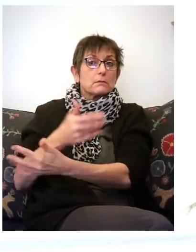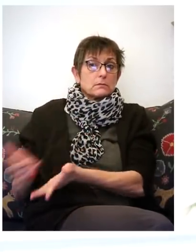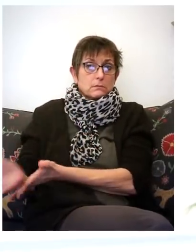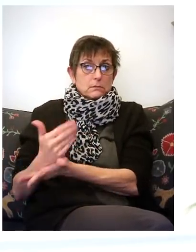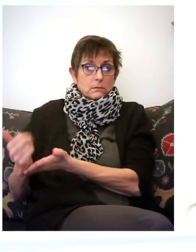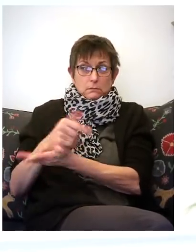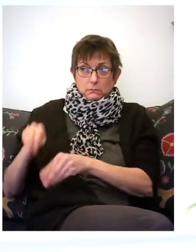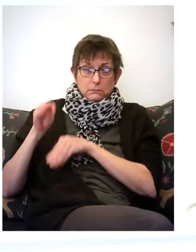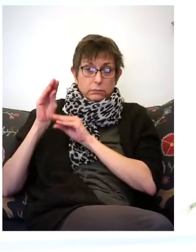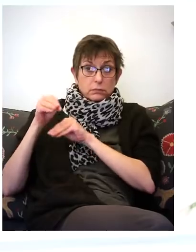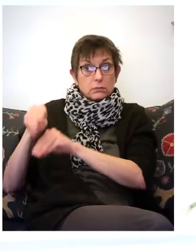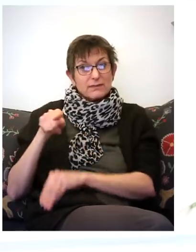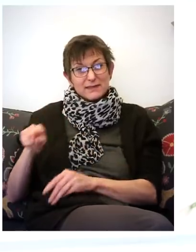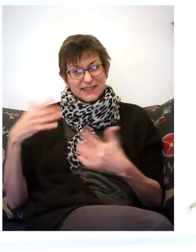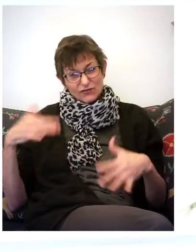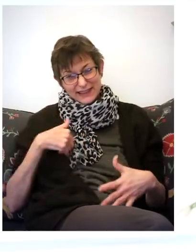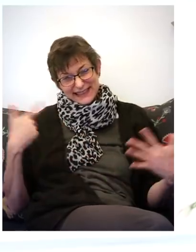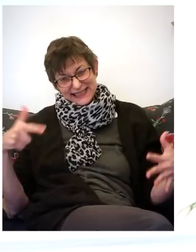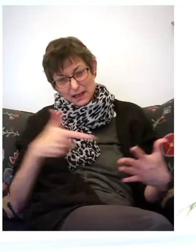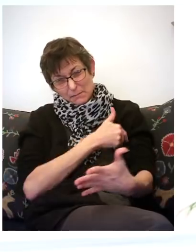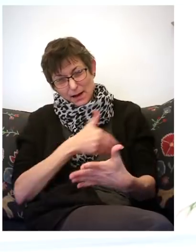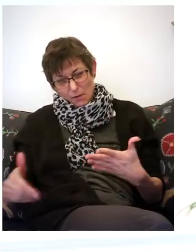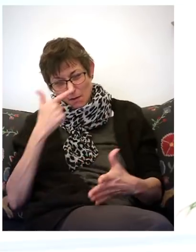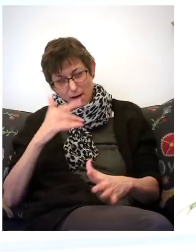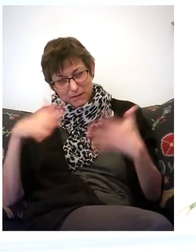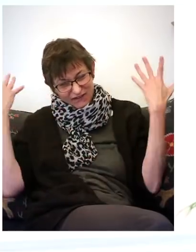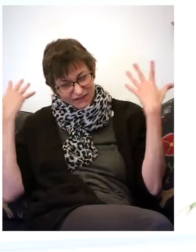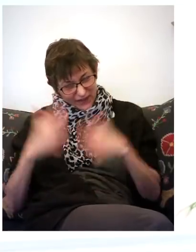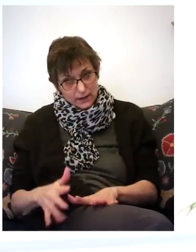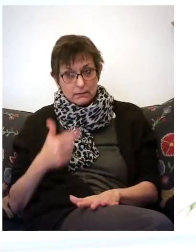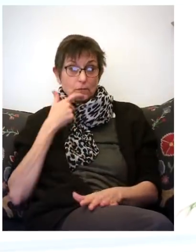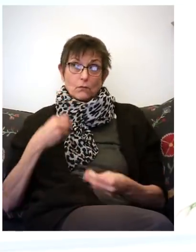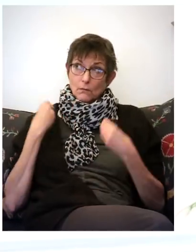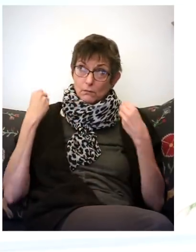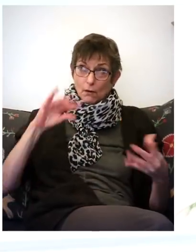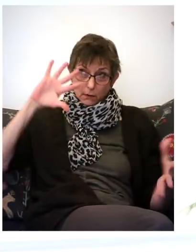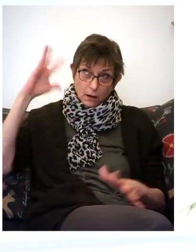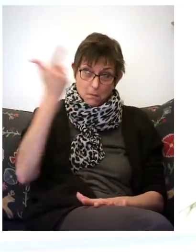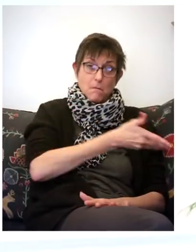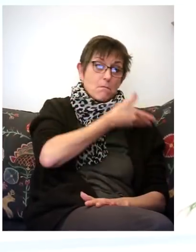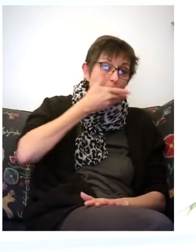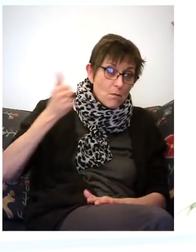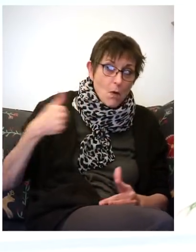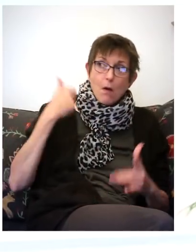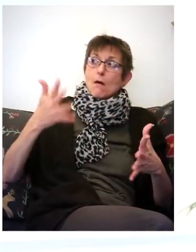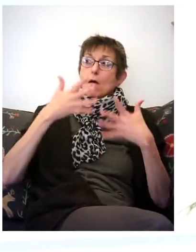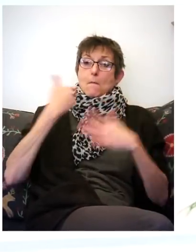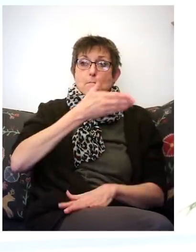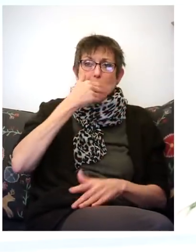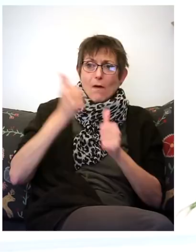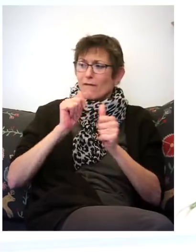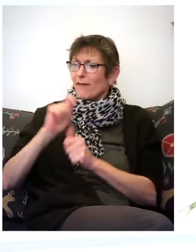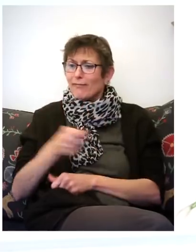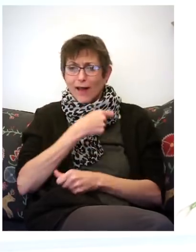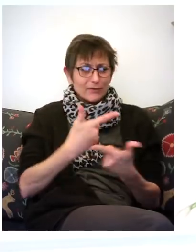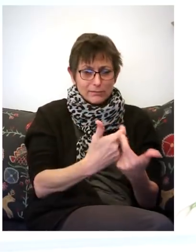peu, 17 millions d'arbres. Ça permet, entre autres, d'améliorer le climat, d'avoir un air plus pur, de maintenir la biodiversité, de protéger les sols, de faire